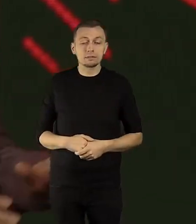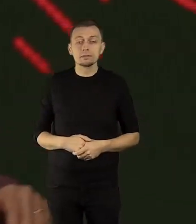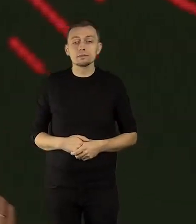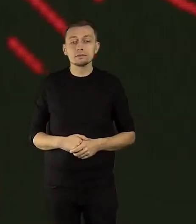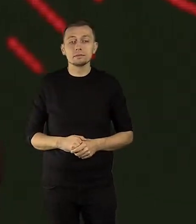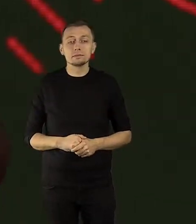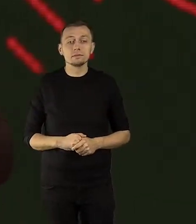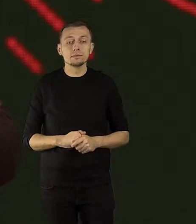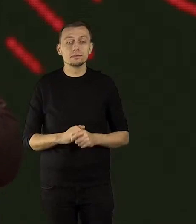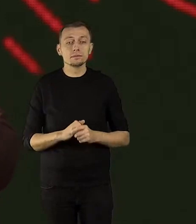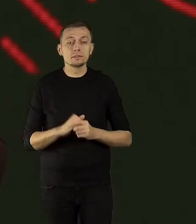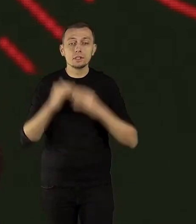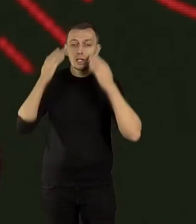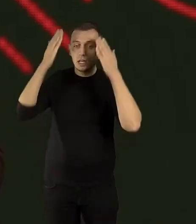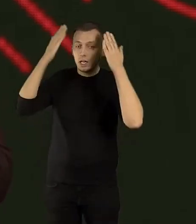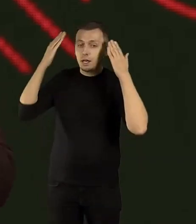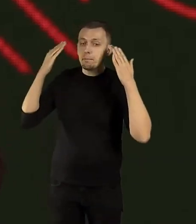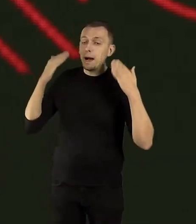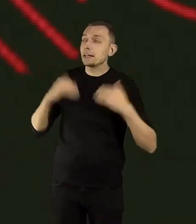do fałszywego,